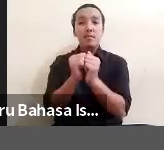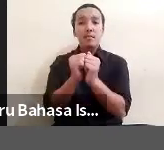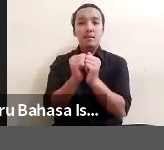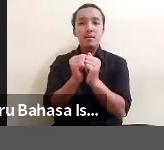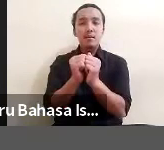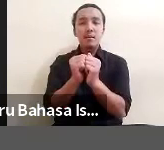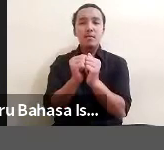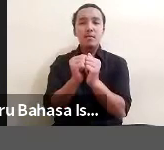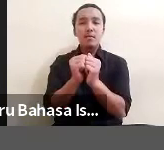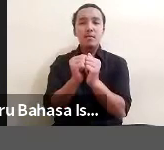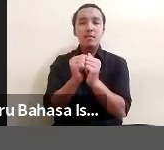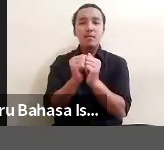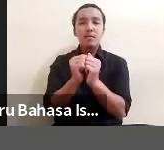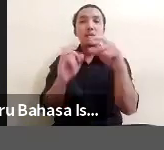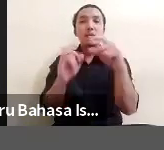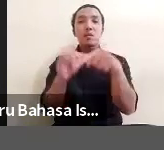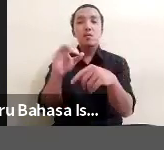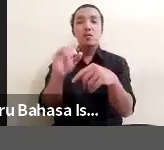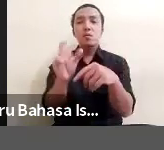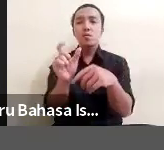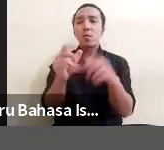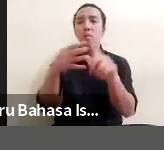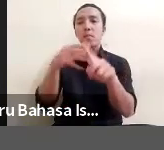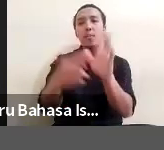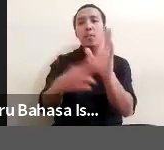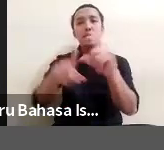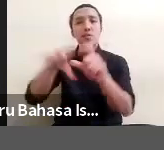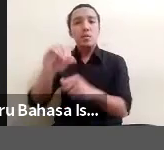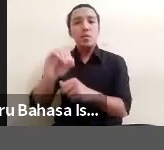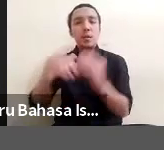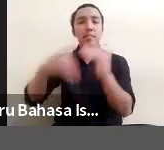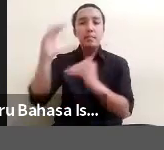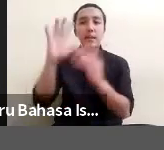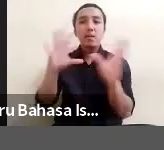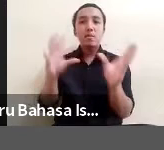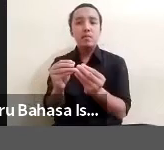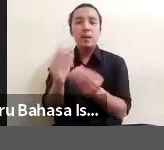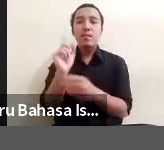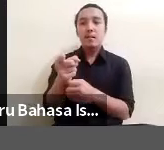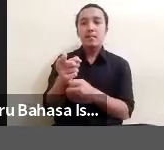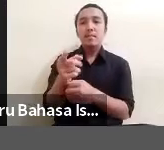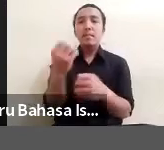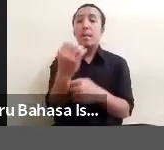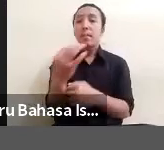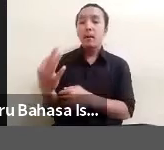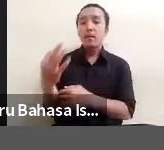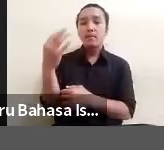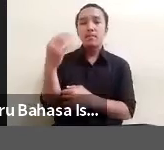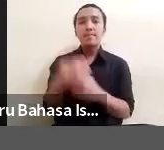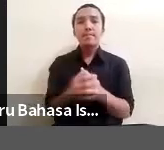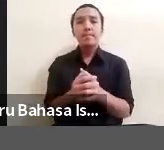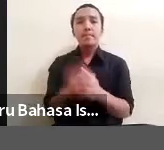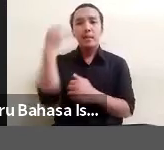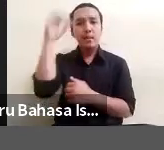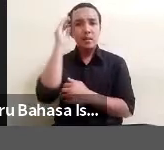ditindaklanjuti dengan kerjasama antara PPDIS dengan beberapa dinas-dinas atau OPD-OPD yang ada di Situ Bondo, seperti itu.